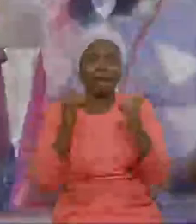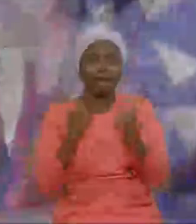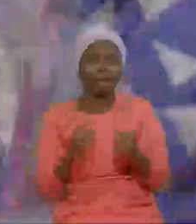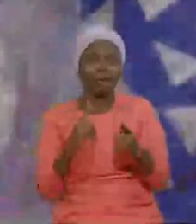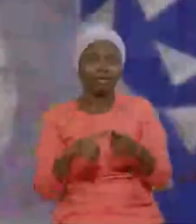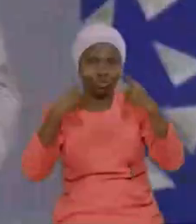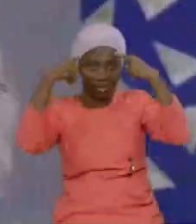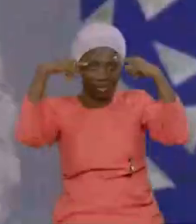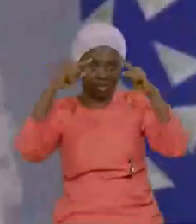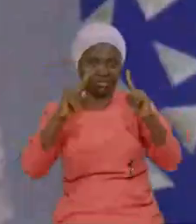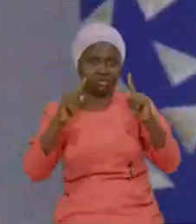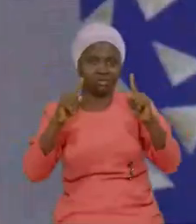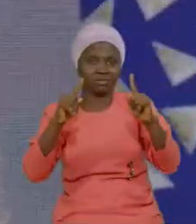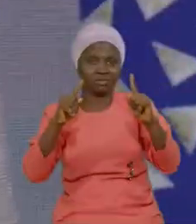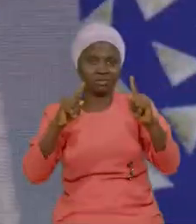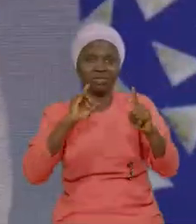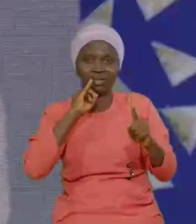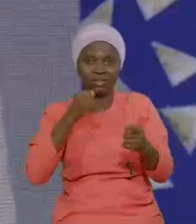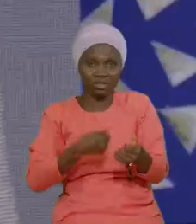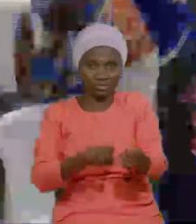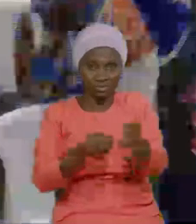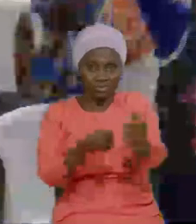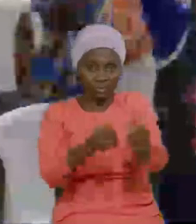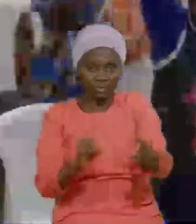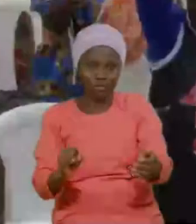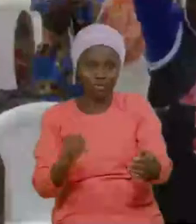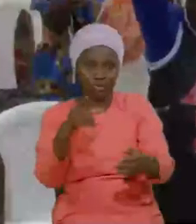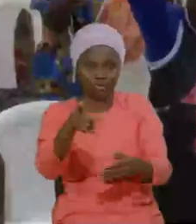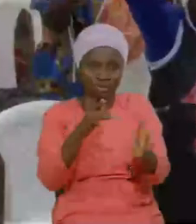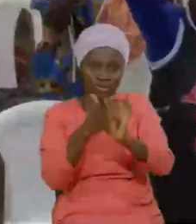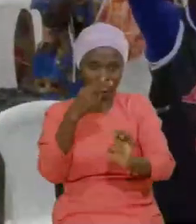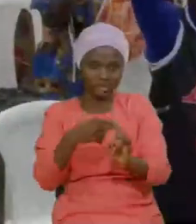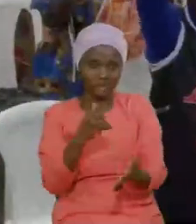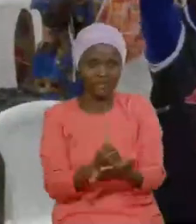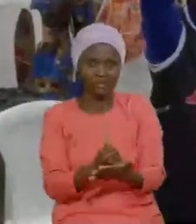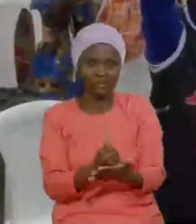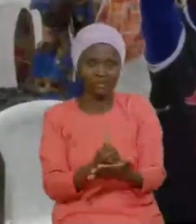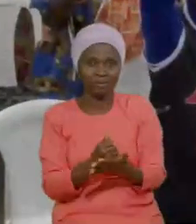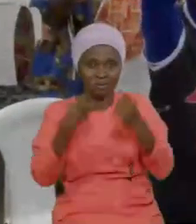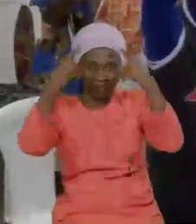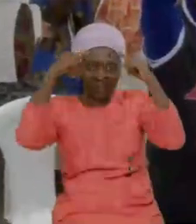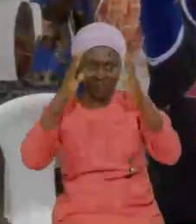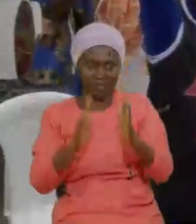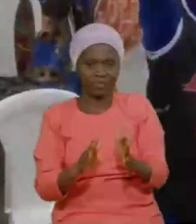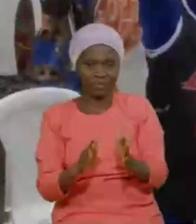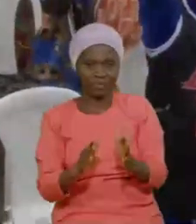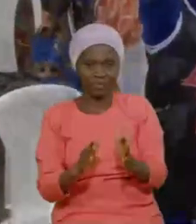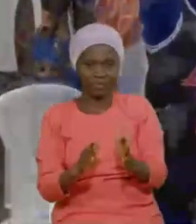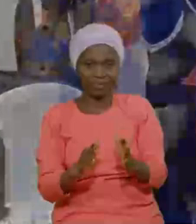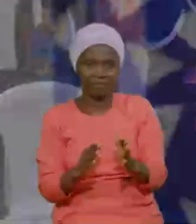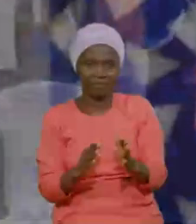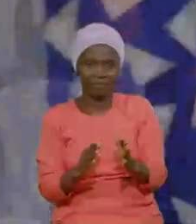partout tu iras, la puissance pour réaliser va t'accompagner.